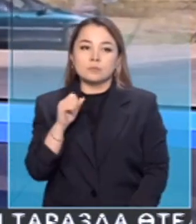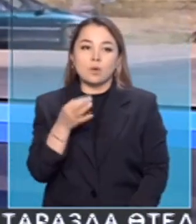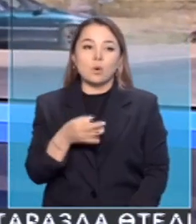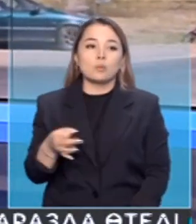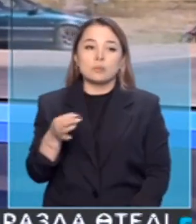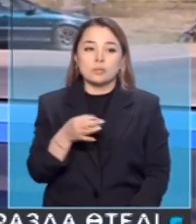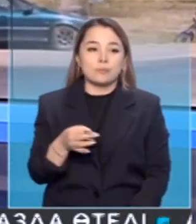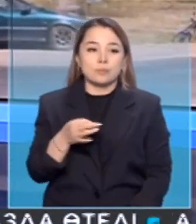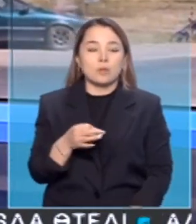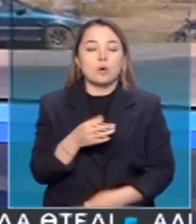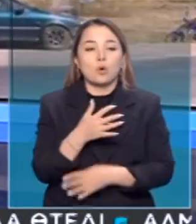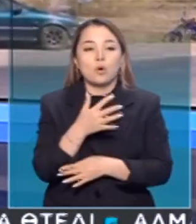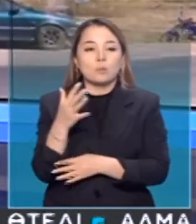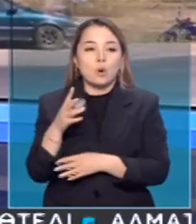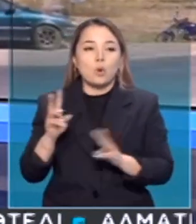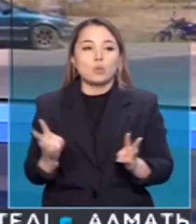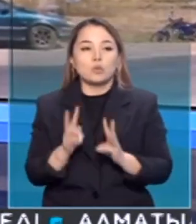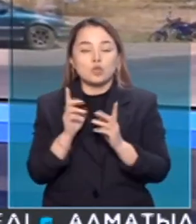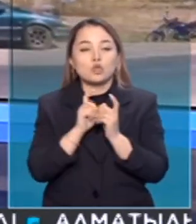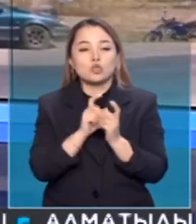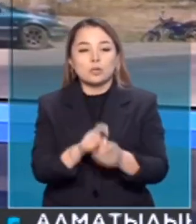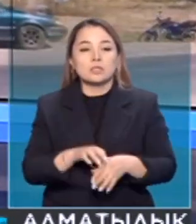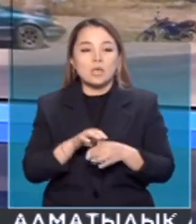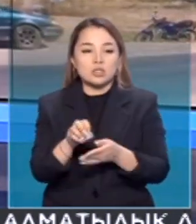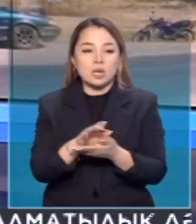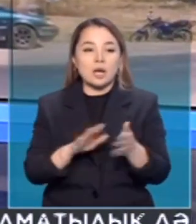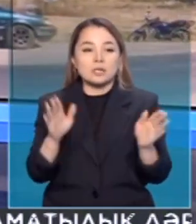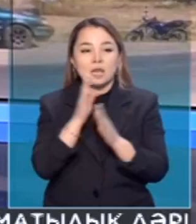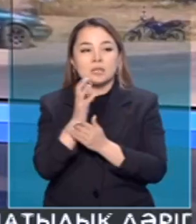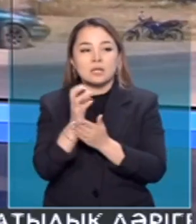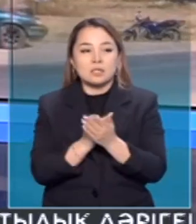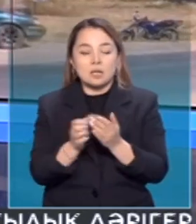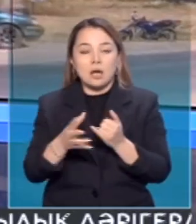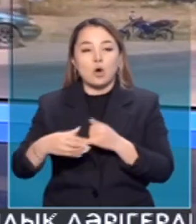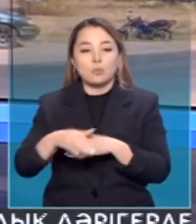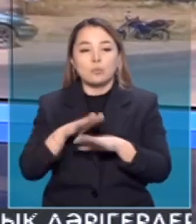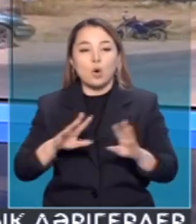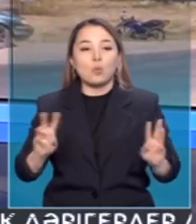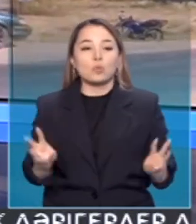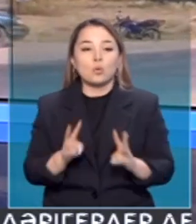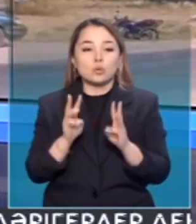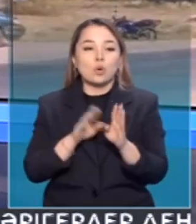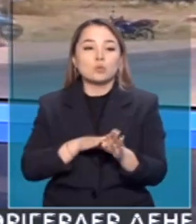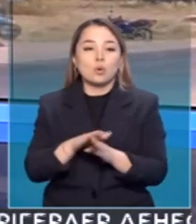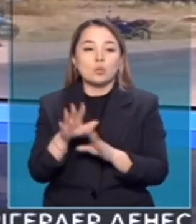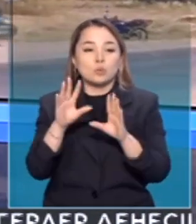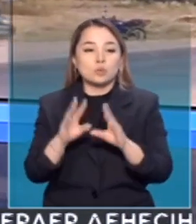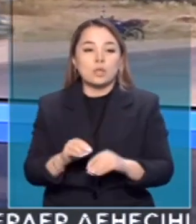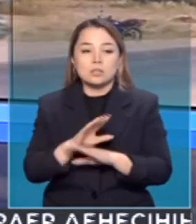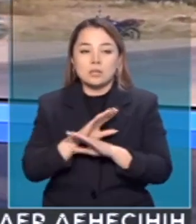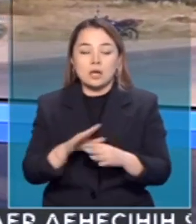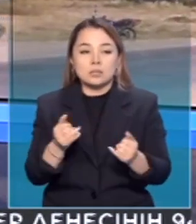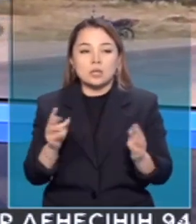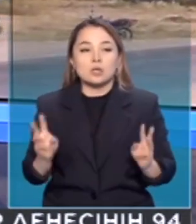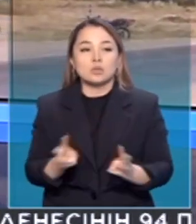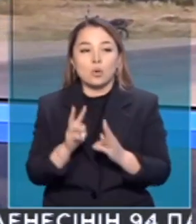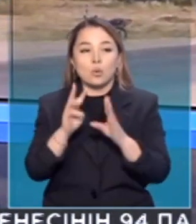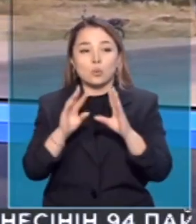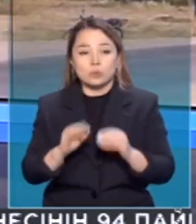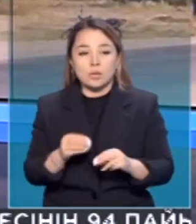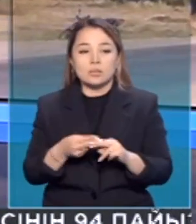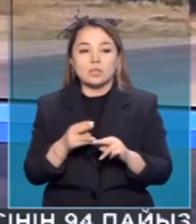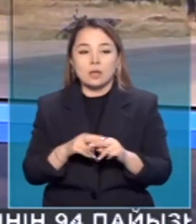Абай облысында орман өртімен күрес жалғасып жатыр. Табиғи резерват аумағындағы өрт толық сөндірілген жоқ. Тілсіз жауды